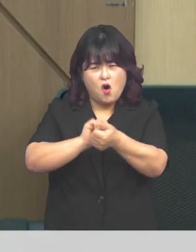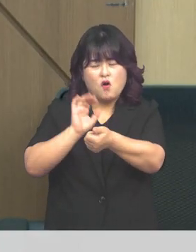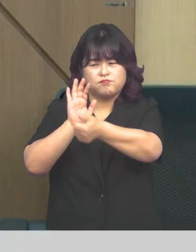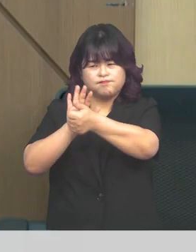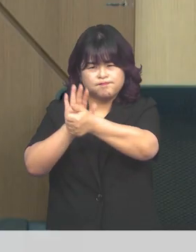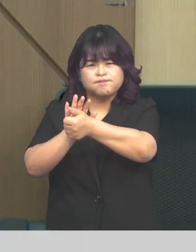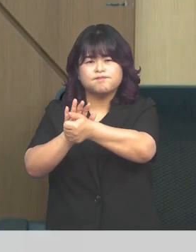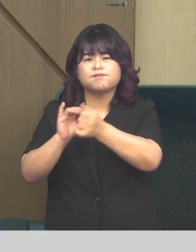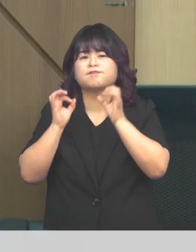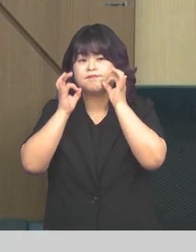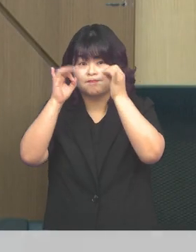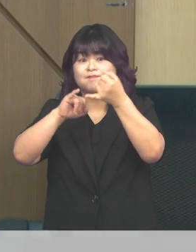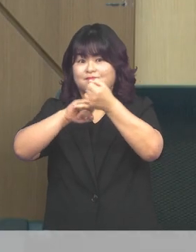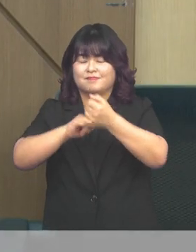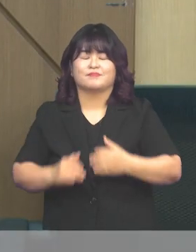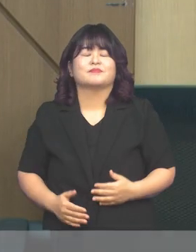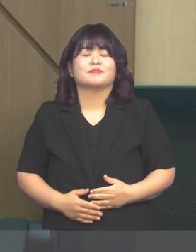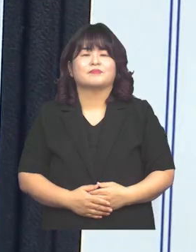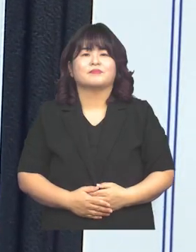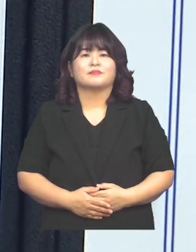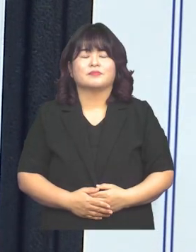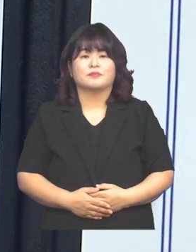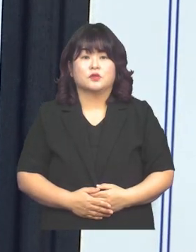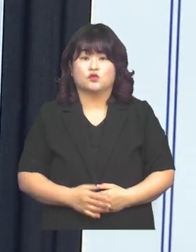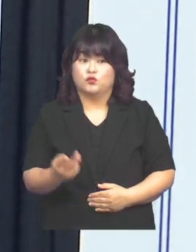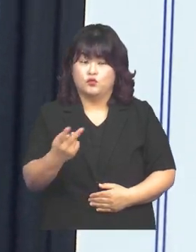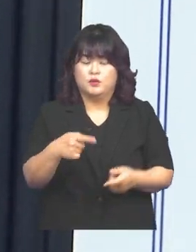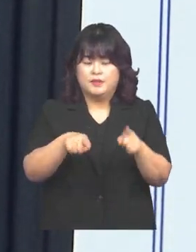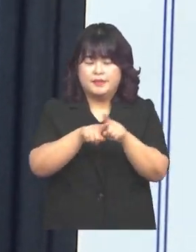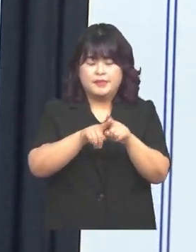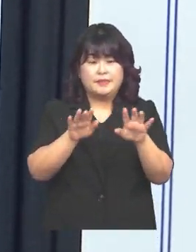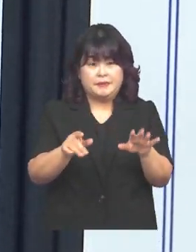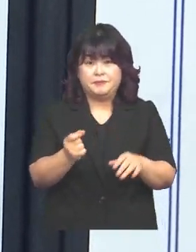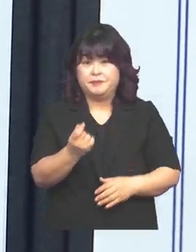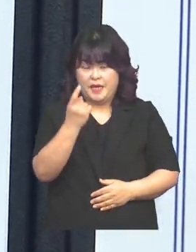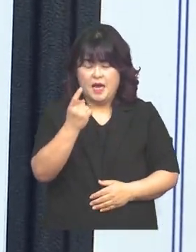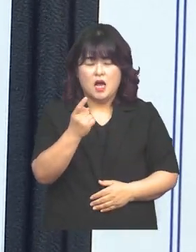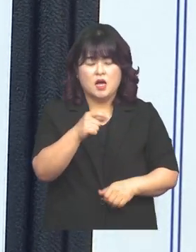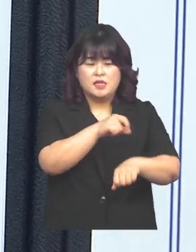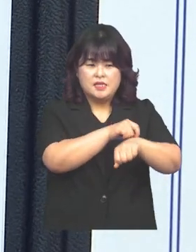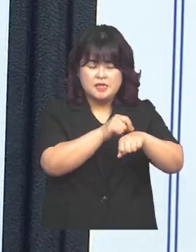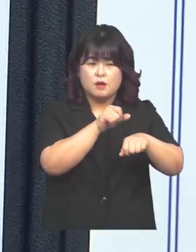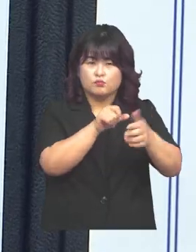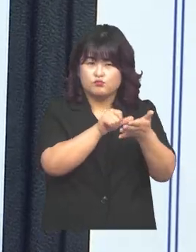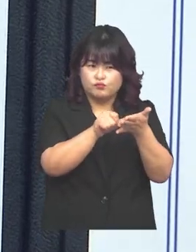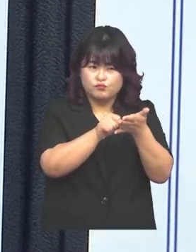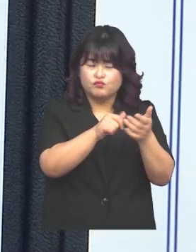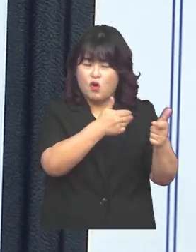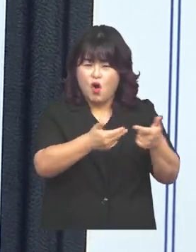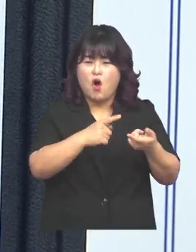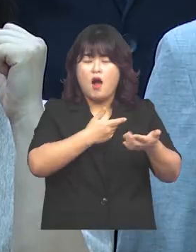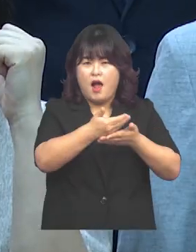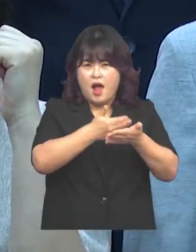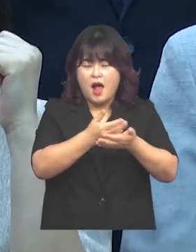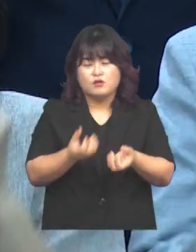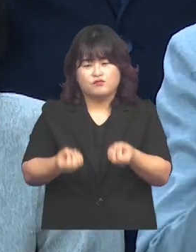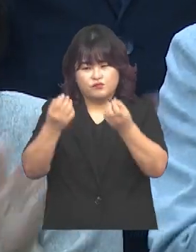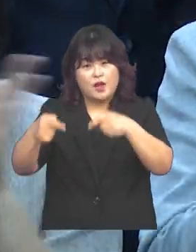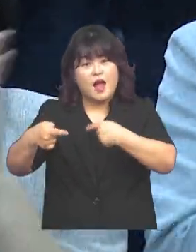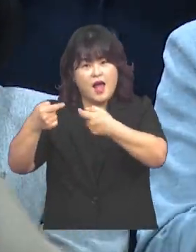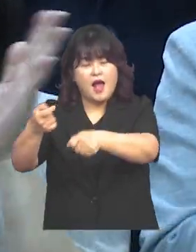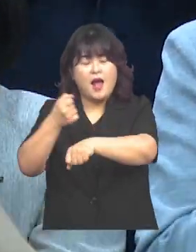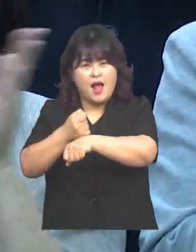적극적으로 노력을 하겠습니다. 두 도시는 이번 협약을 통해 지역 특산물 교류, 축제 참여, 관광